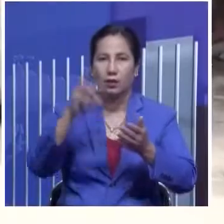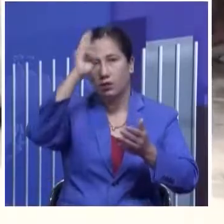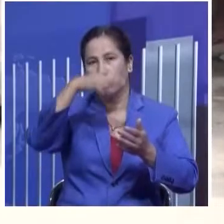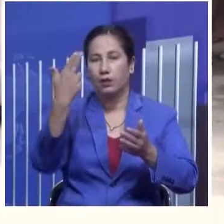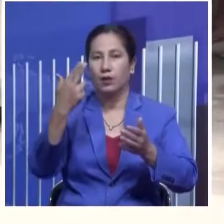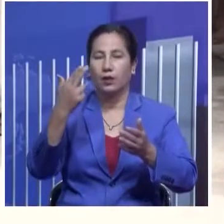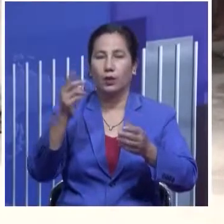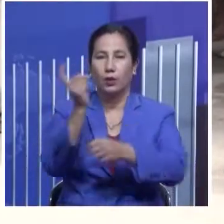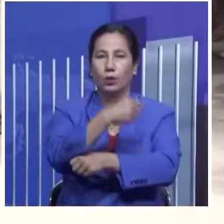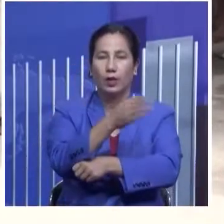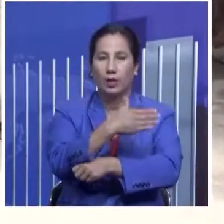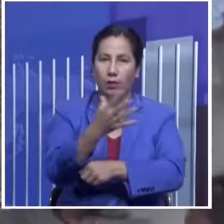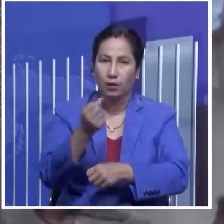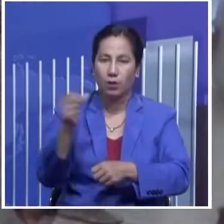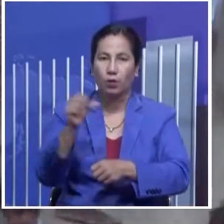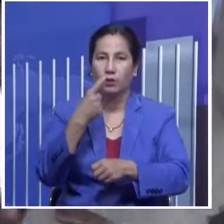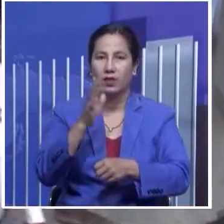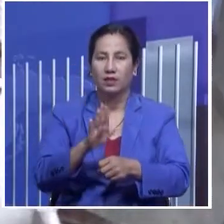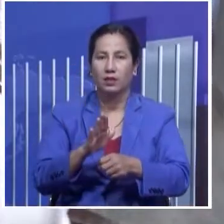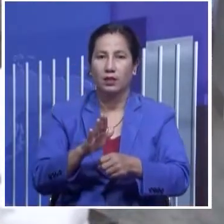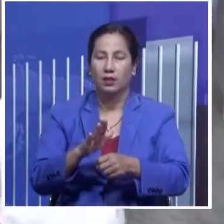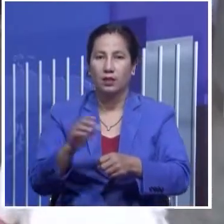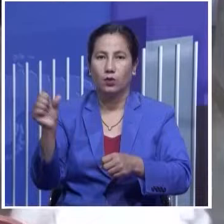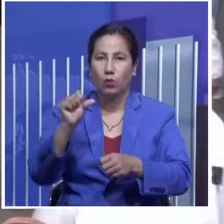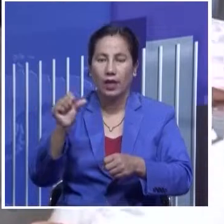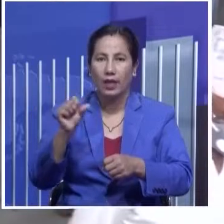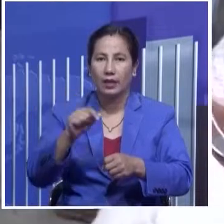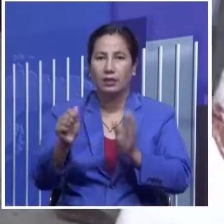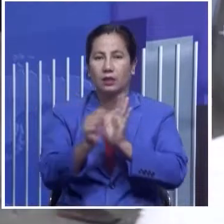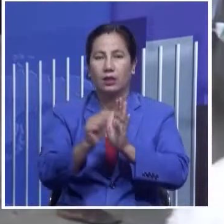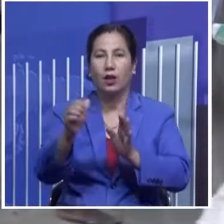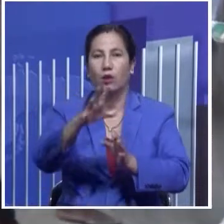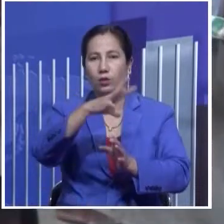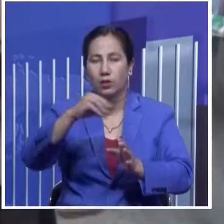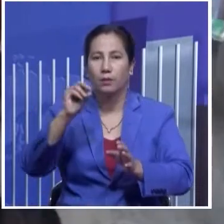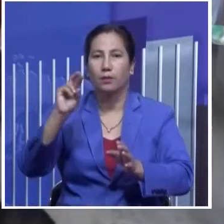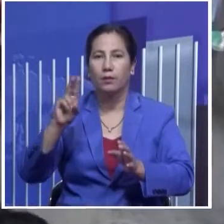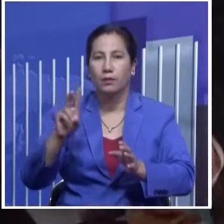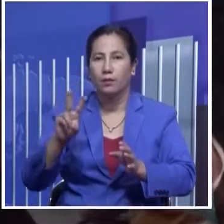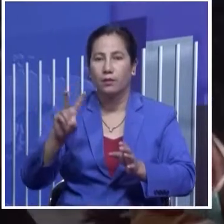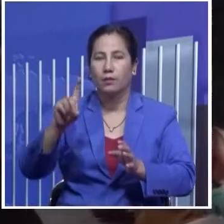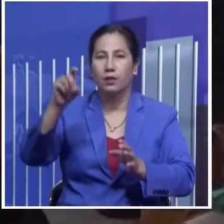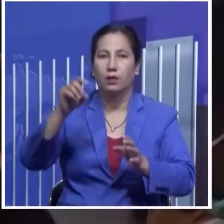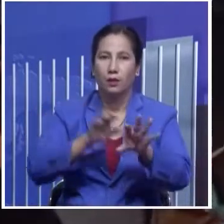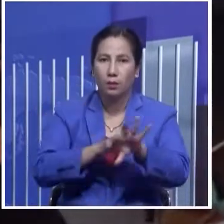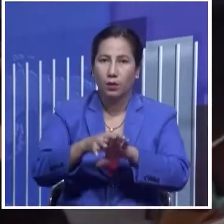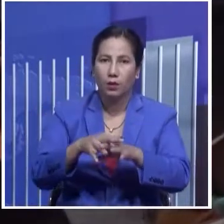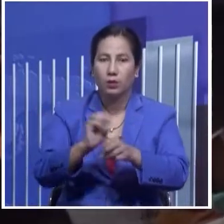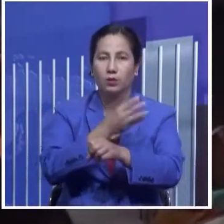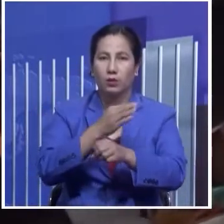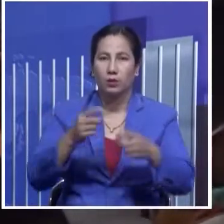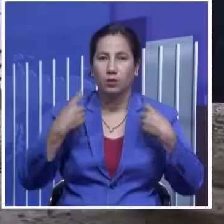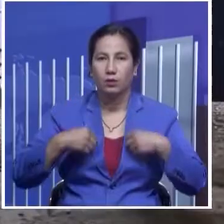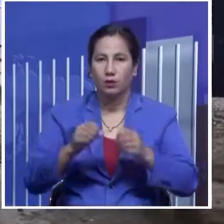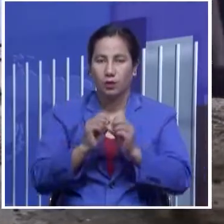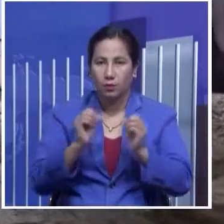रूपन्देहीको बेलहिया नाकाबाट प्राप्त भएको उहाँको भनाइ छ। प्रवक्ता मिश्रले यसअघिका अरू सब भेरिएन्टभन्दा बढी संक्रामक रहेकाले स्वास्थ्यका